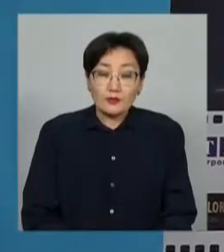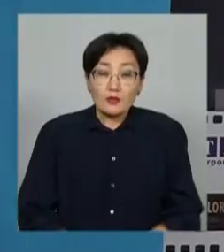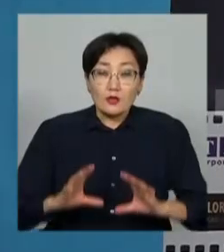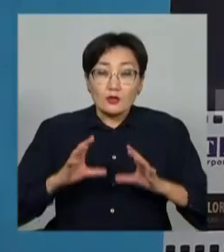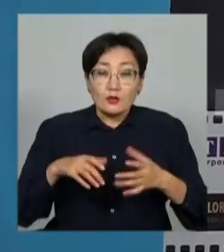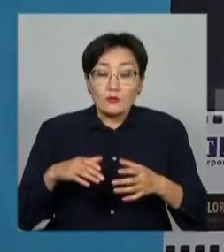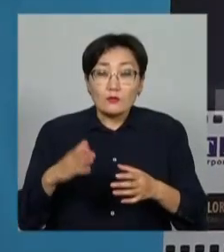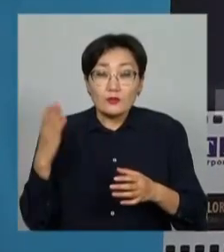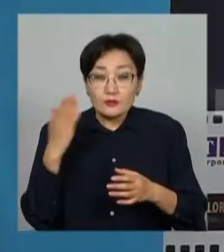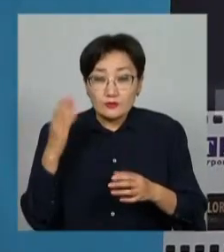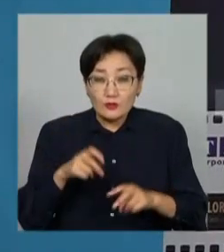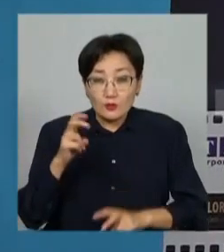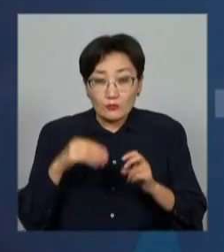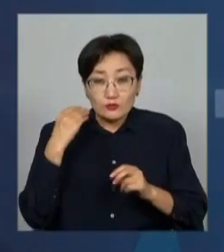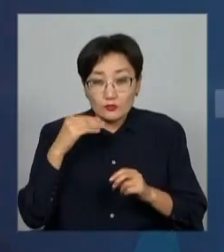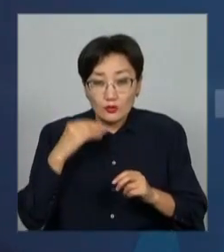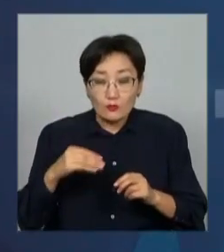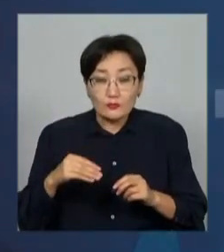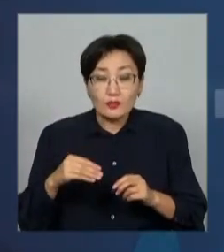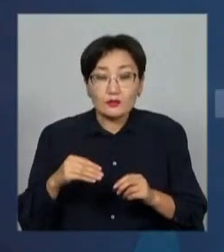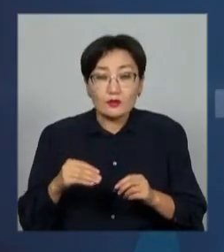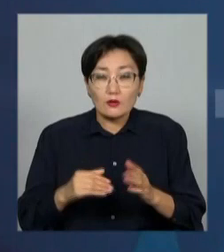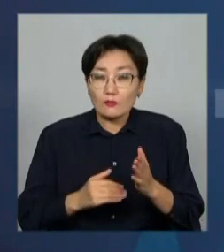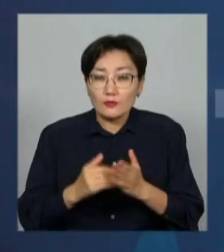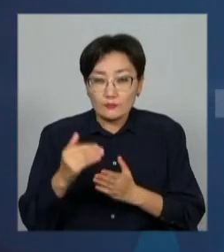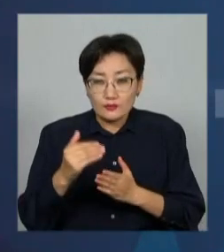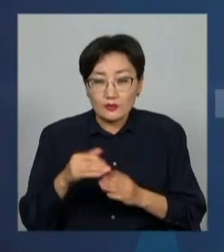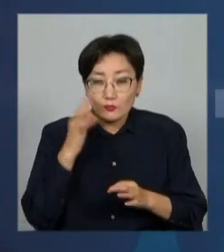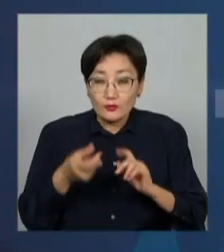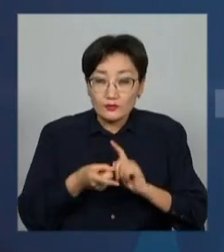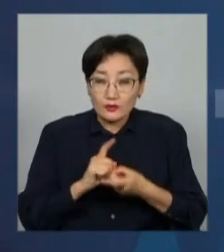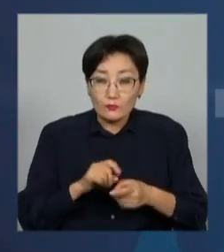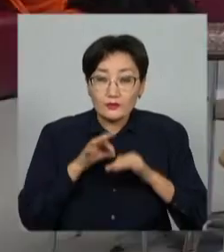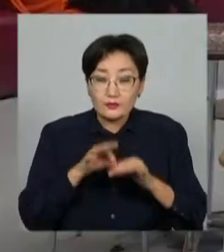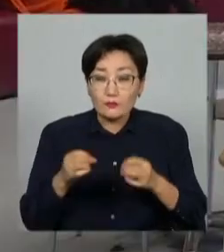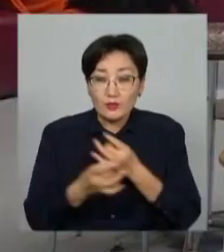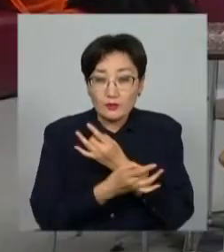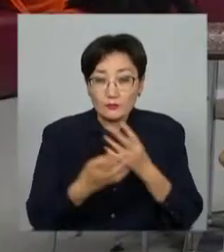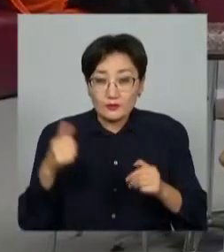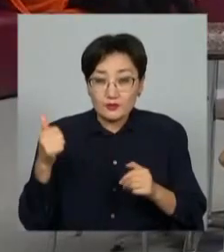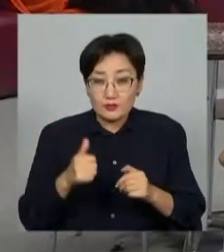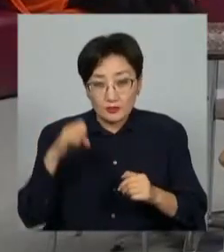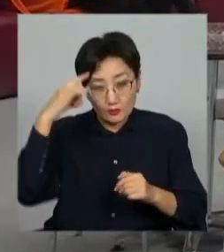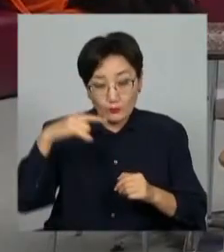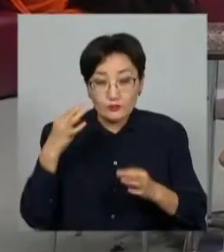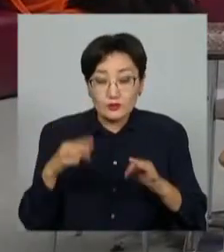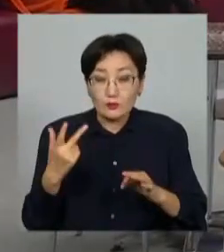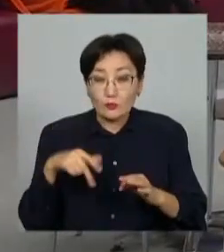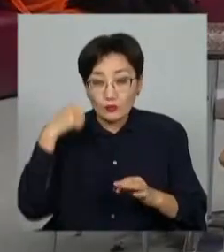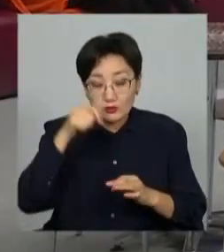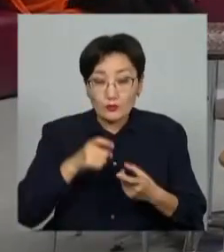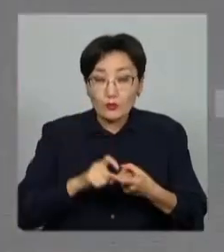Әлемдік кино индустриясында түрік ағайындардың бәсі жоғары. Тәжірибе алмасу мақсатында өтіп жатқан мәдени апталық ел тәуелсіздігінің 30